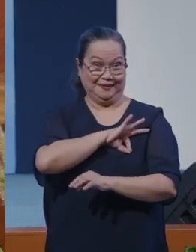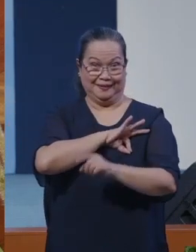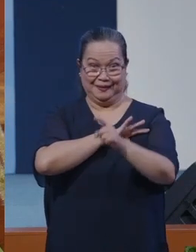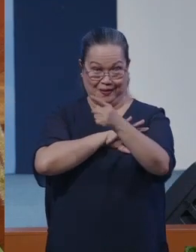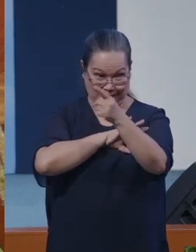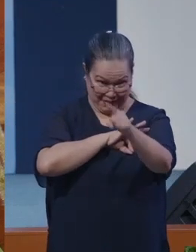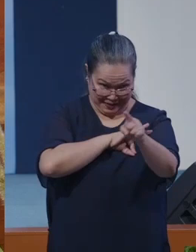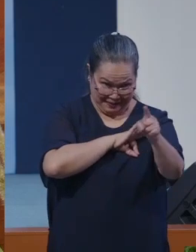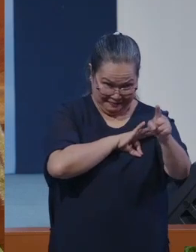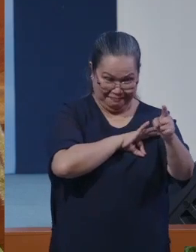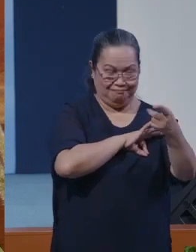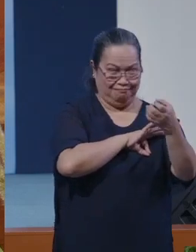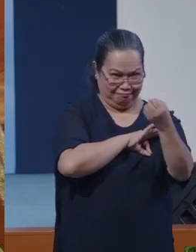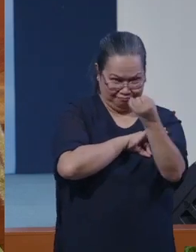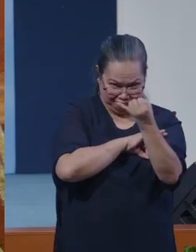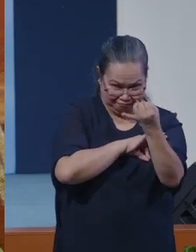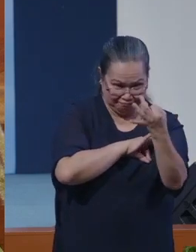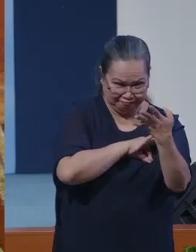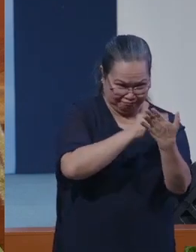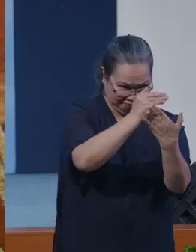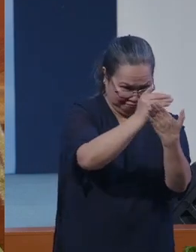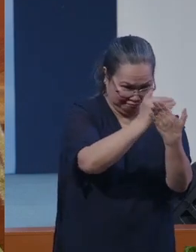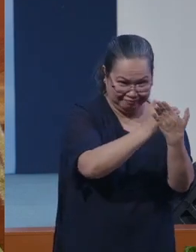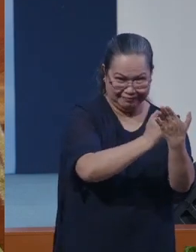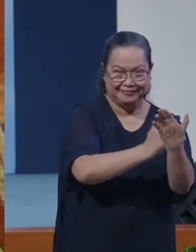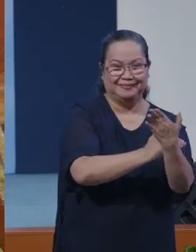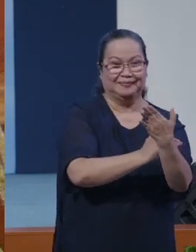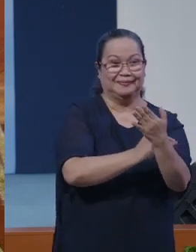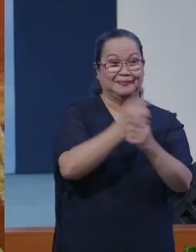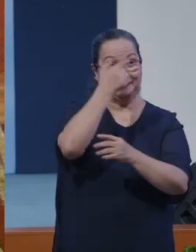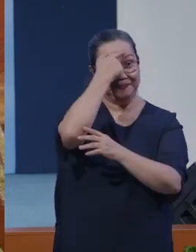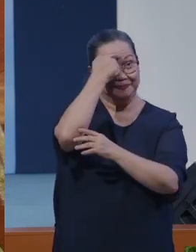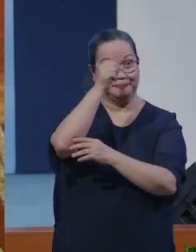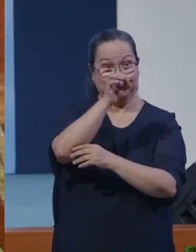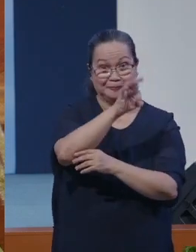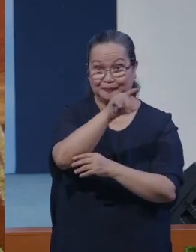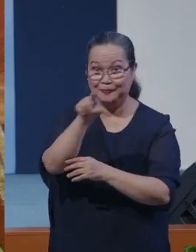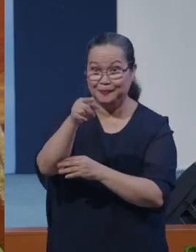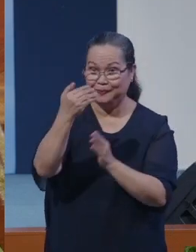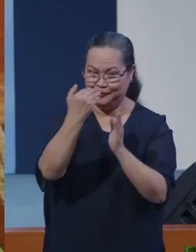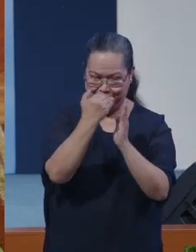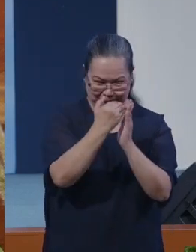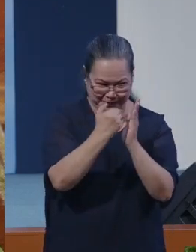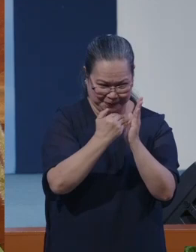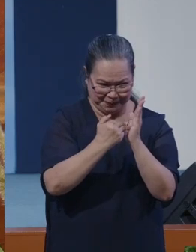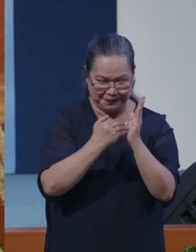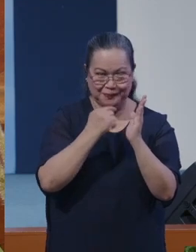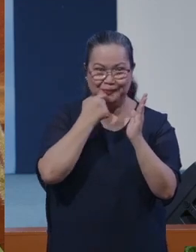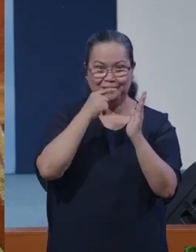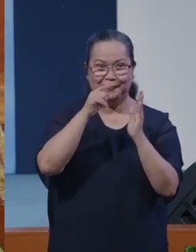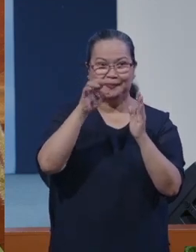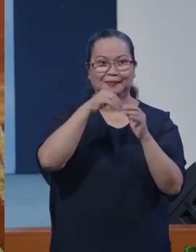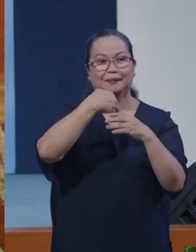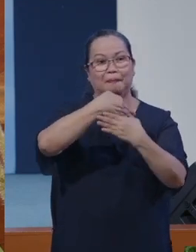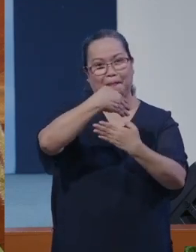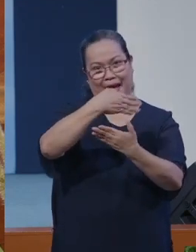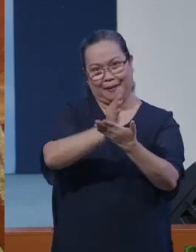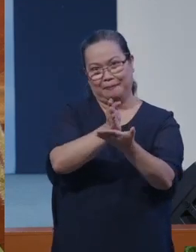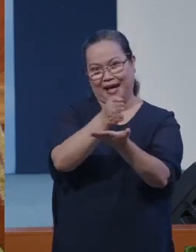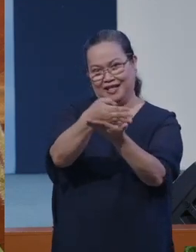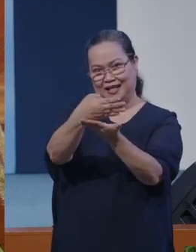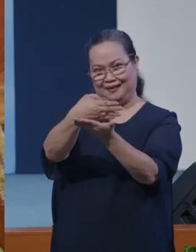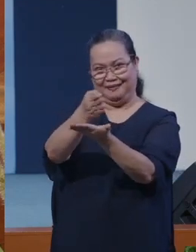nyo. Maging detalyado kayo. Kasi pag nabilang nyo na, eto na, gagawa na kayo ng budget.